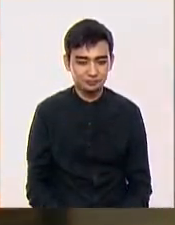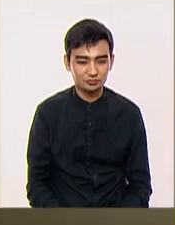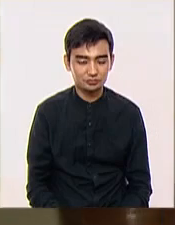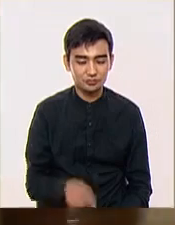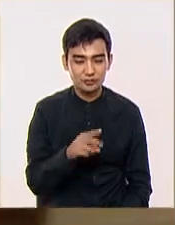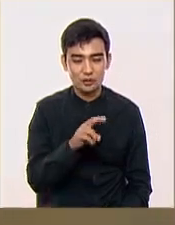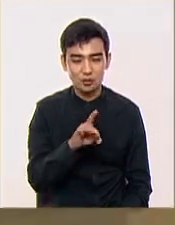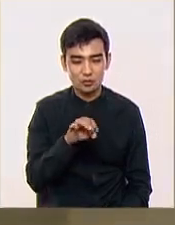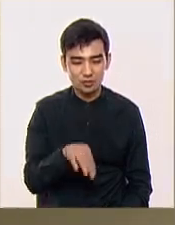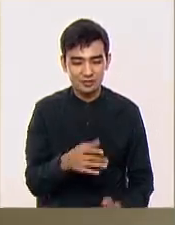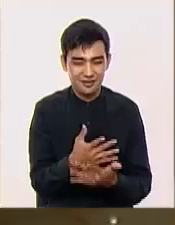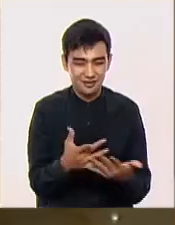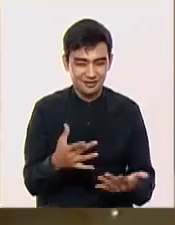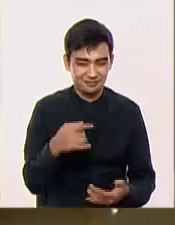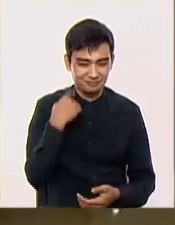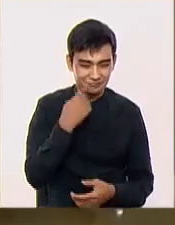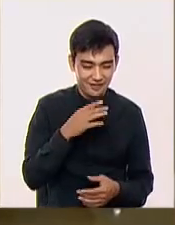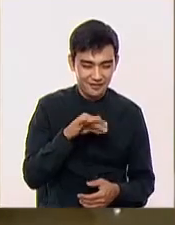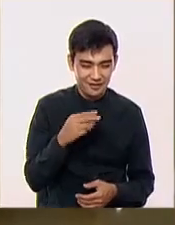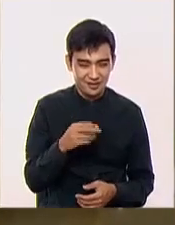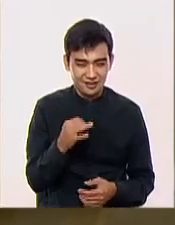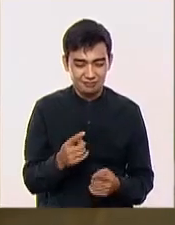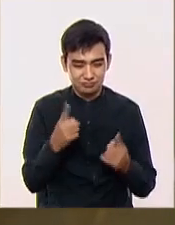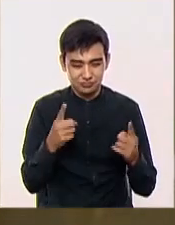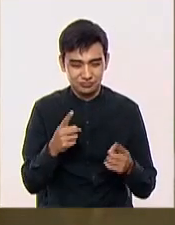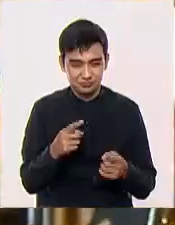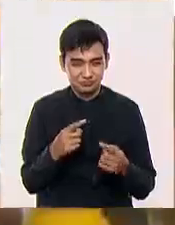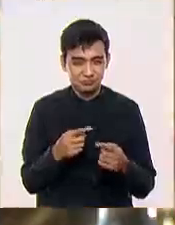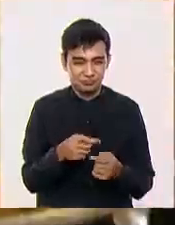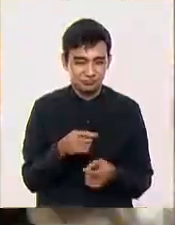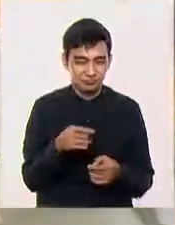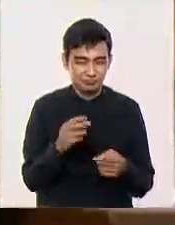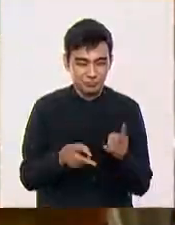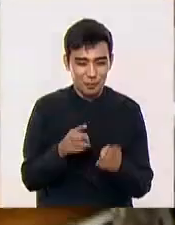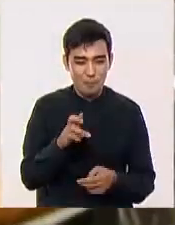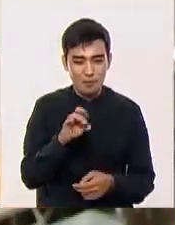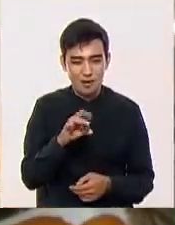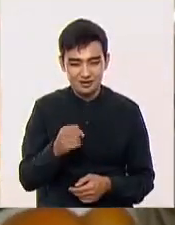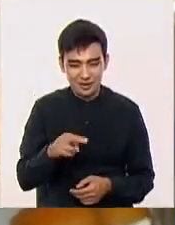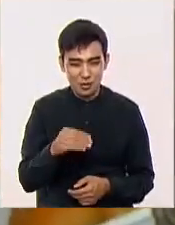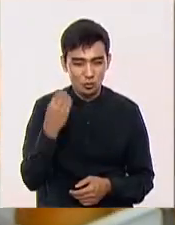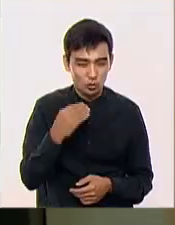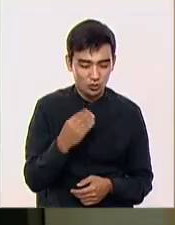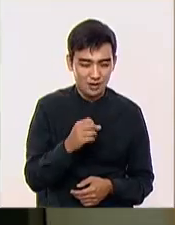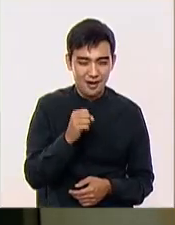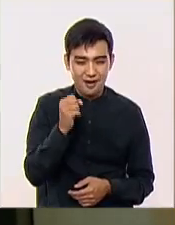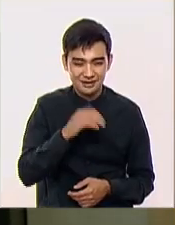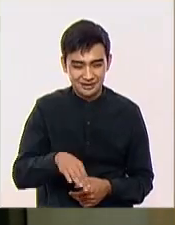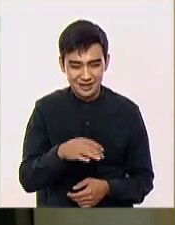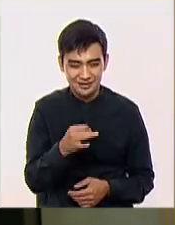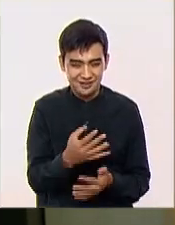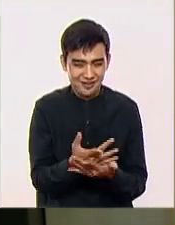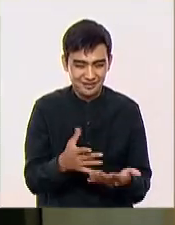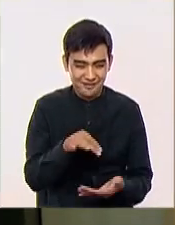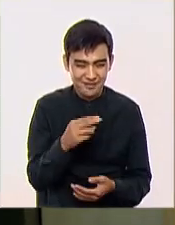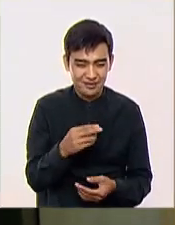Курорт аумағында әр түрлі ұлттың асхана мәзірі бар. Үлкен мейрамханасынан өзге Бразилия, Түрік, Азия асханасы, теңіз өнімдері мәзірі ұсынылатын